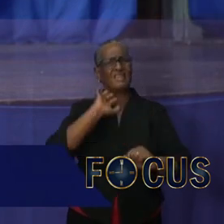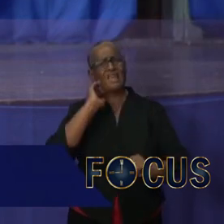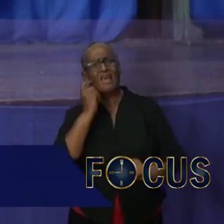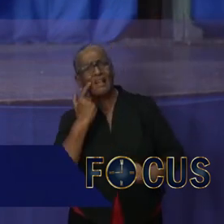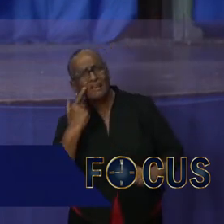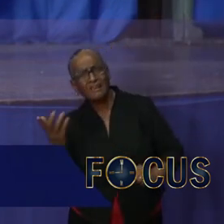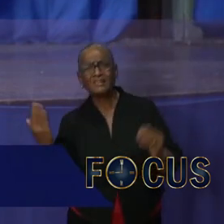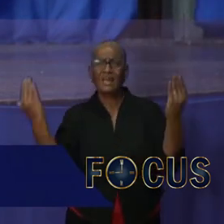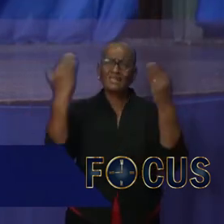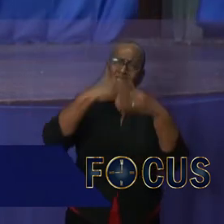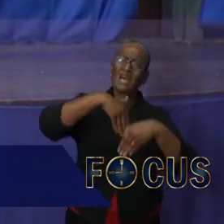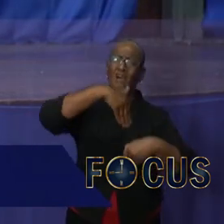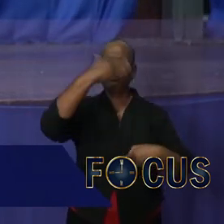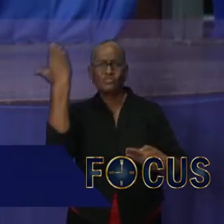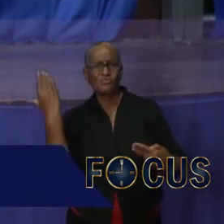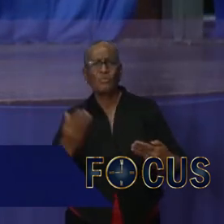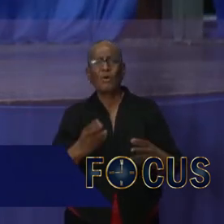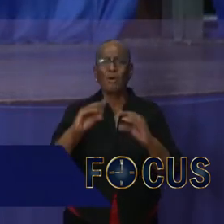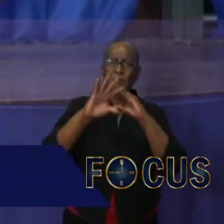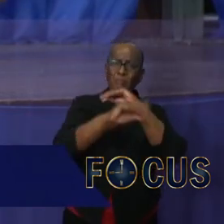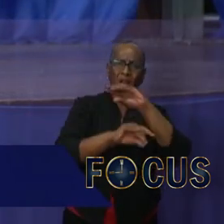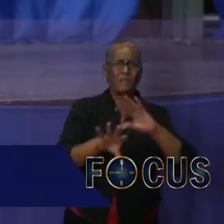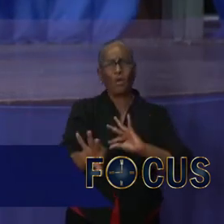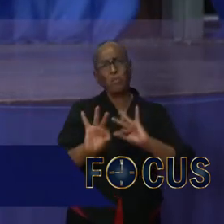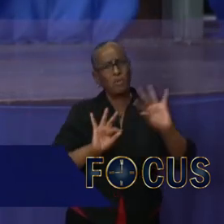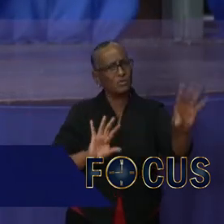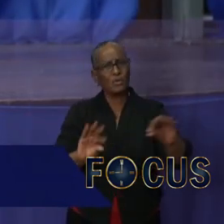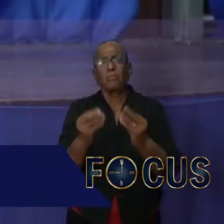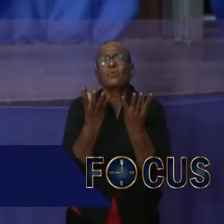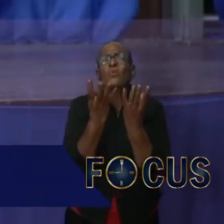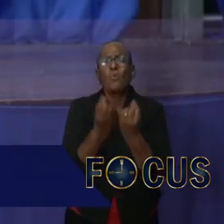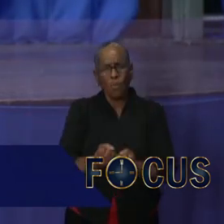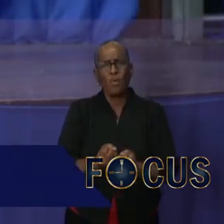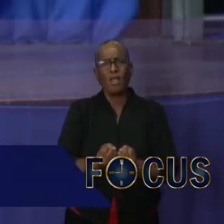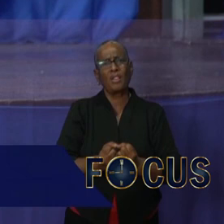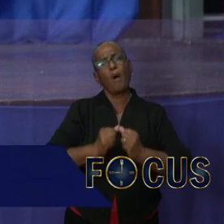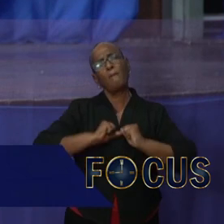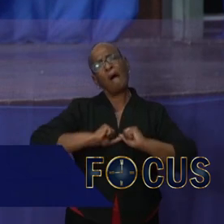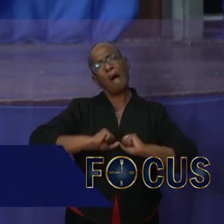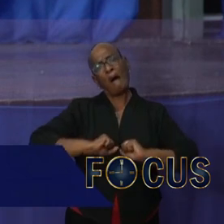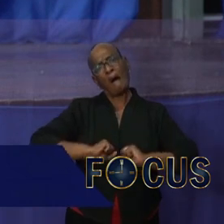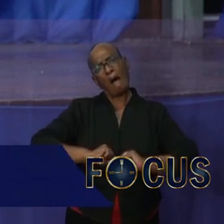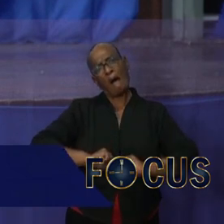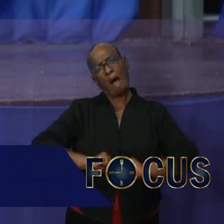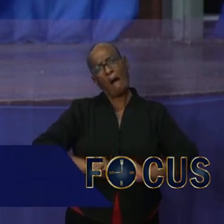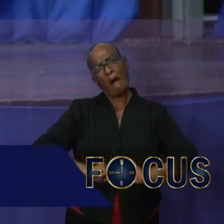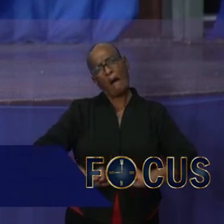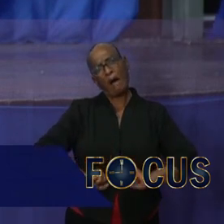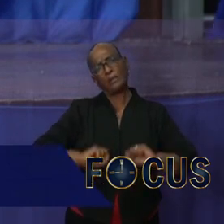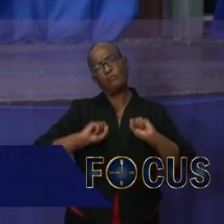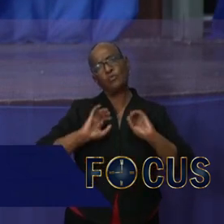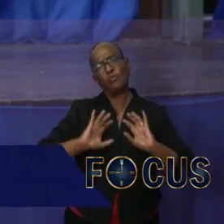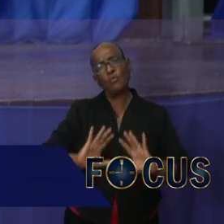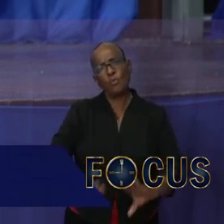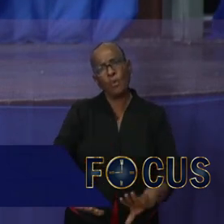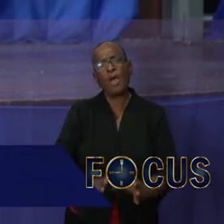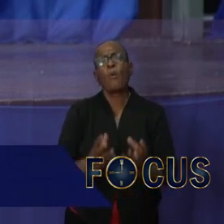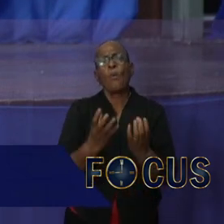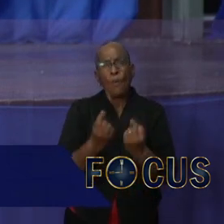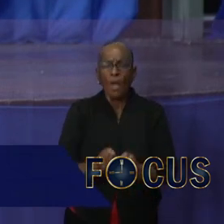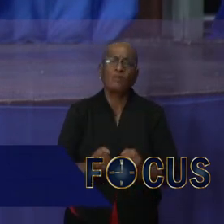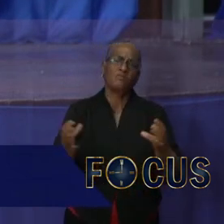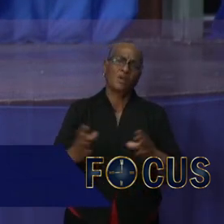om oplossingen te zoeken voor die armoedevraagstuk die heerst in de